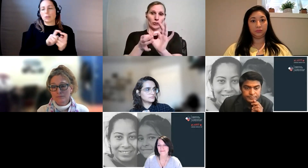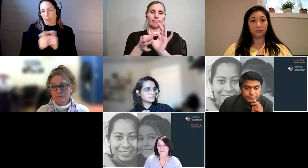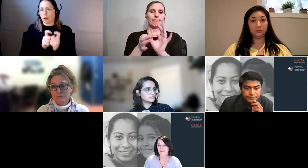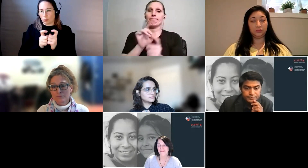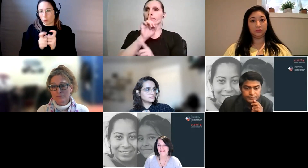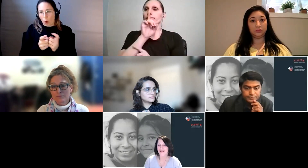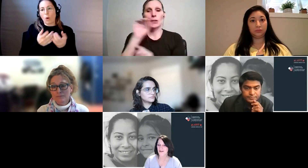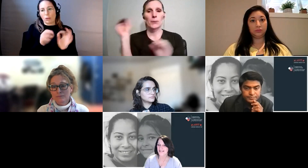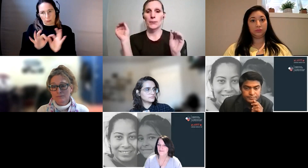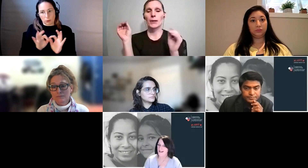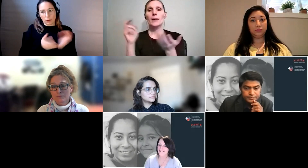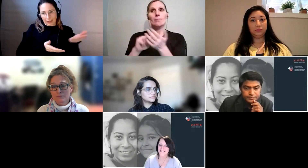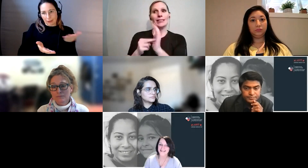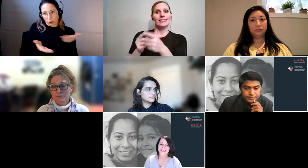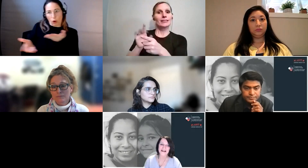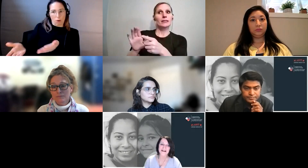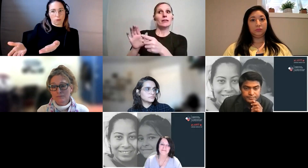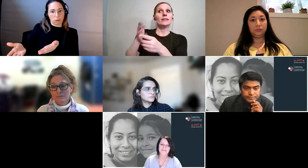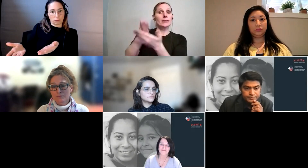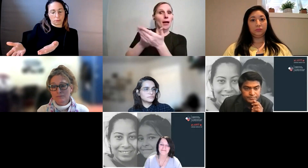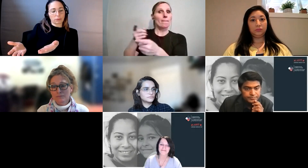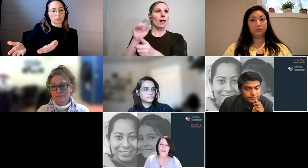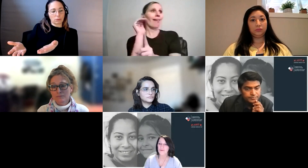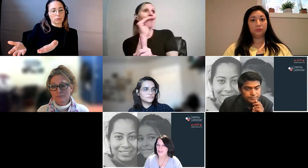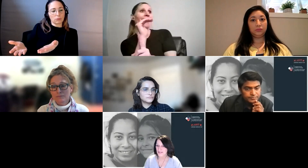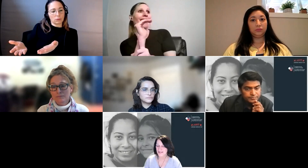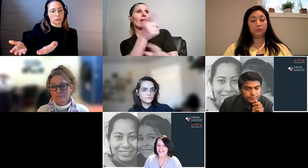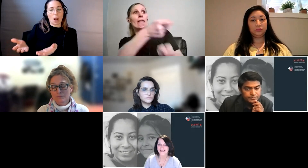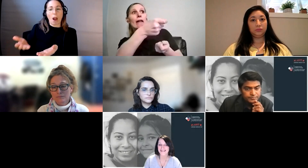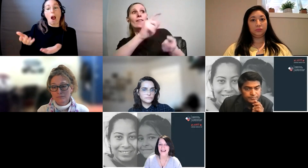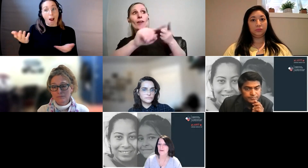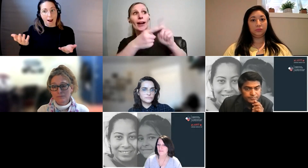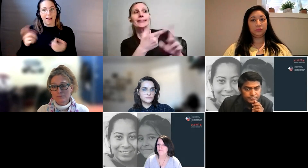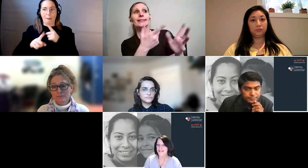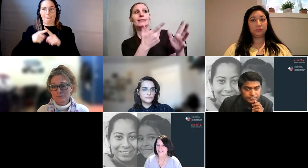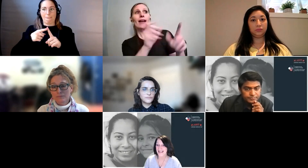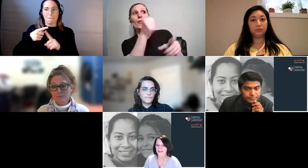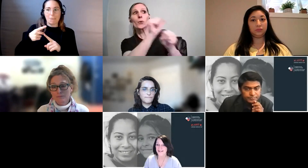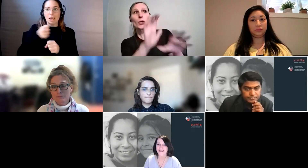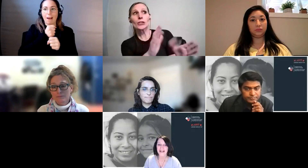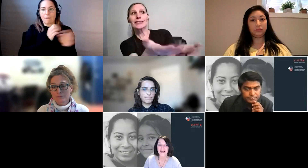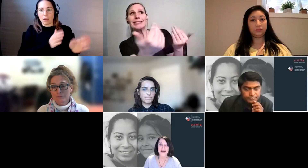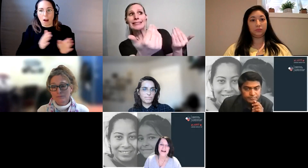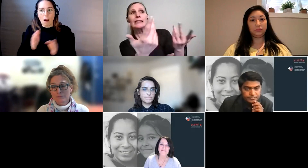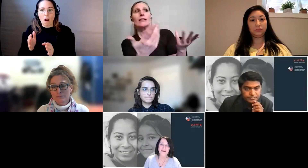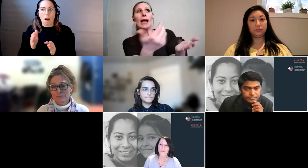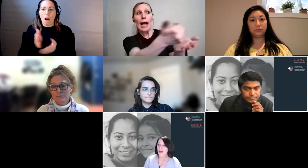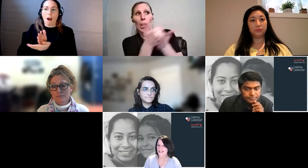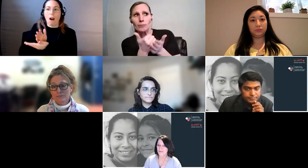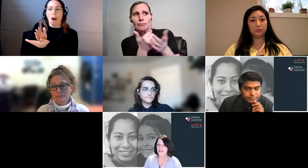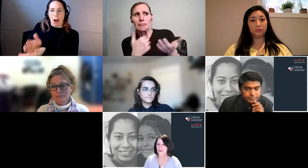était fournie. Donc, ça voulait dire qu'il y avait des amis, des travailleurs qui les aidaient